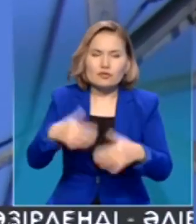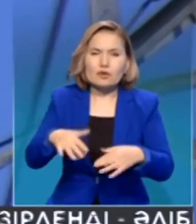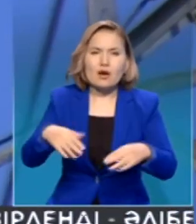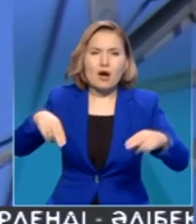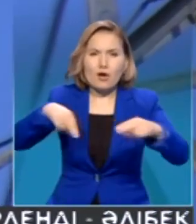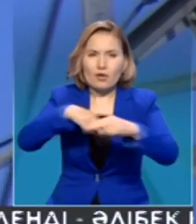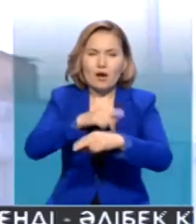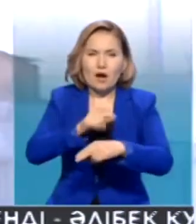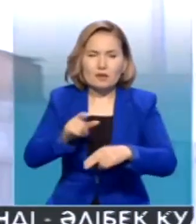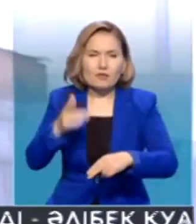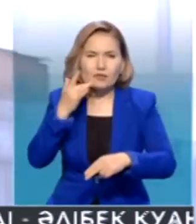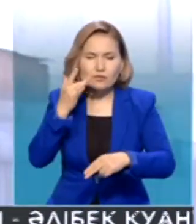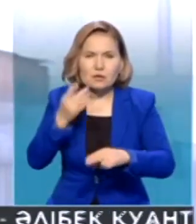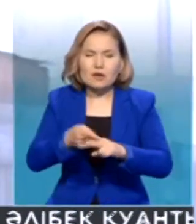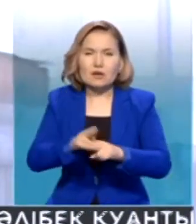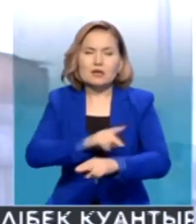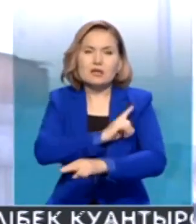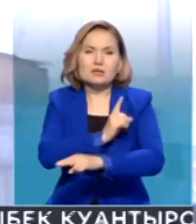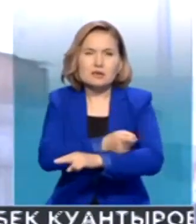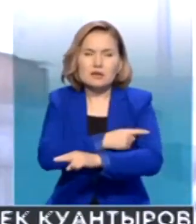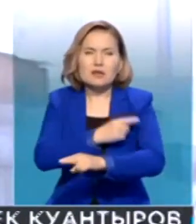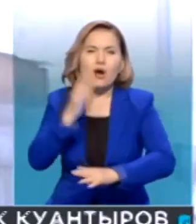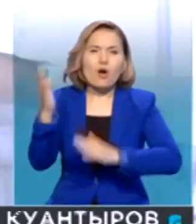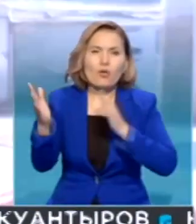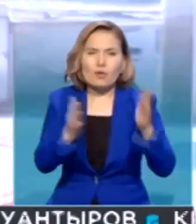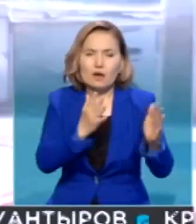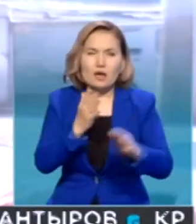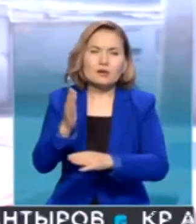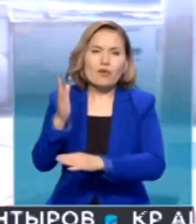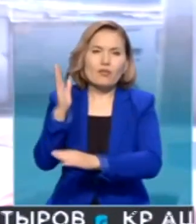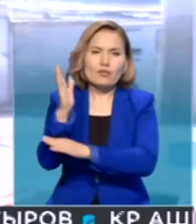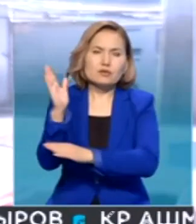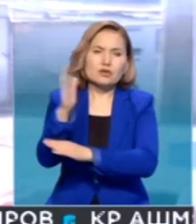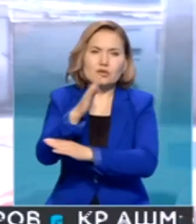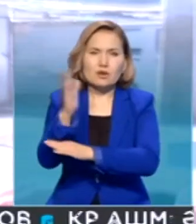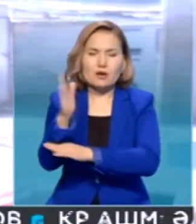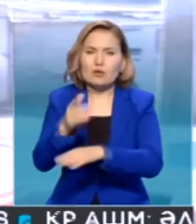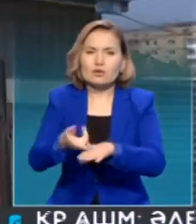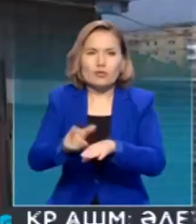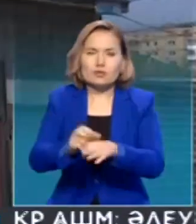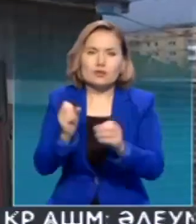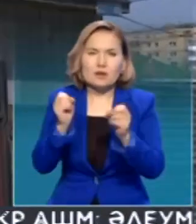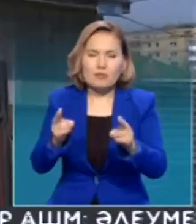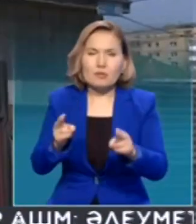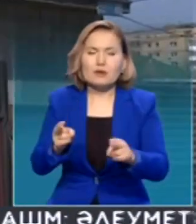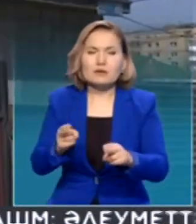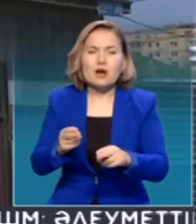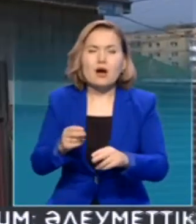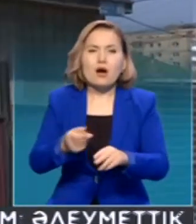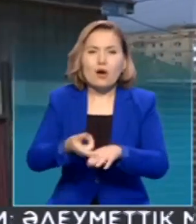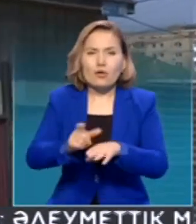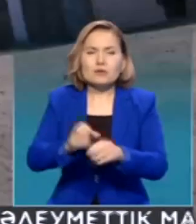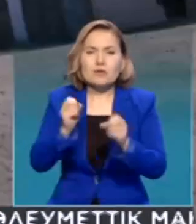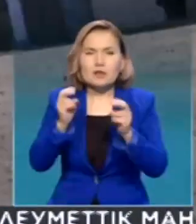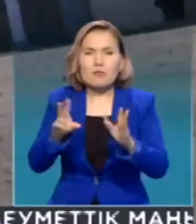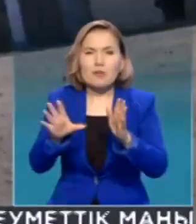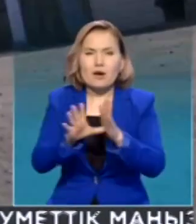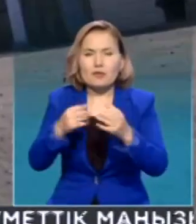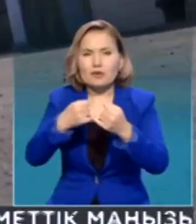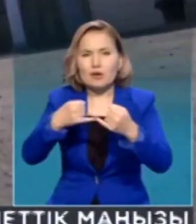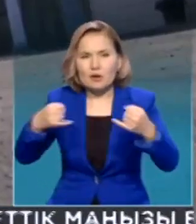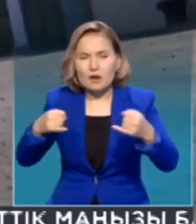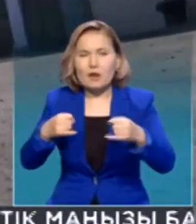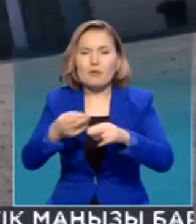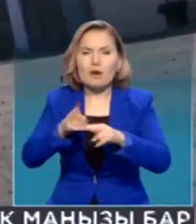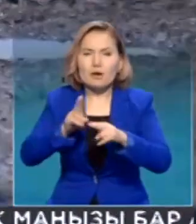Қауіпті нәрсе ғой бұл. Қыста, боранда мына шайқалады. Қорқамыз, үйден шығу қорқамыз. Ал қауіпті сымдар көшенің үстінен ғана емес,